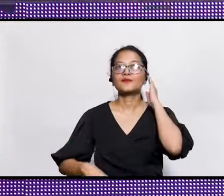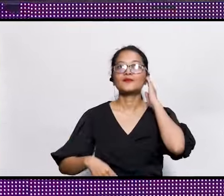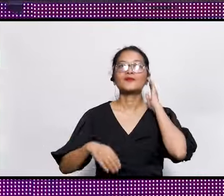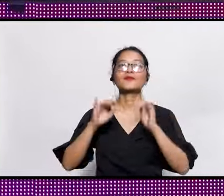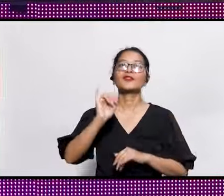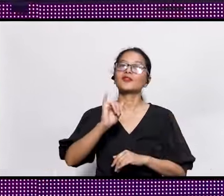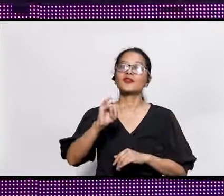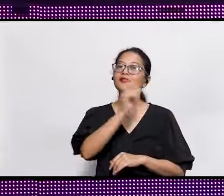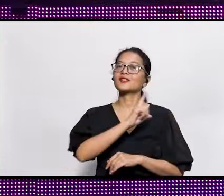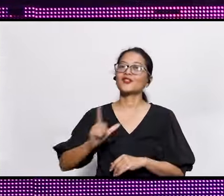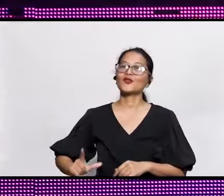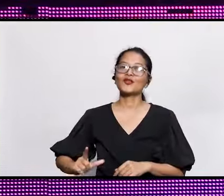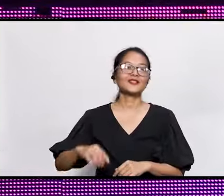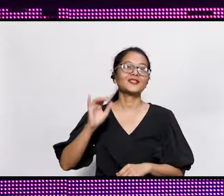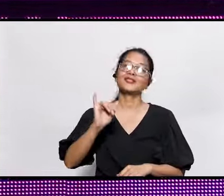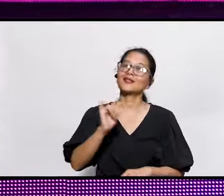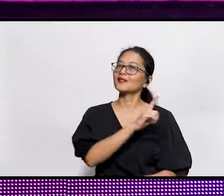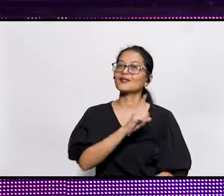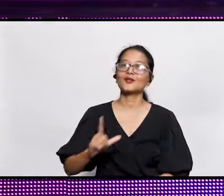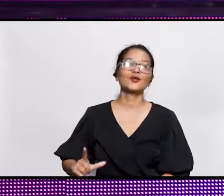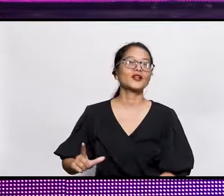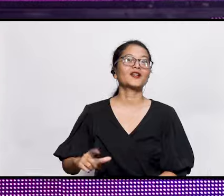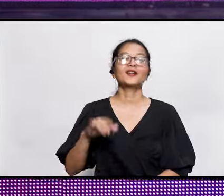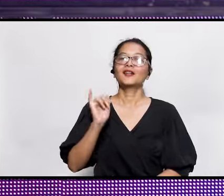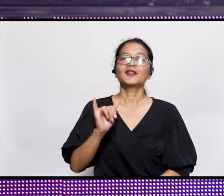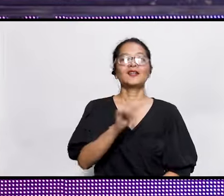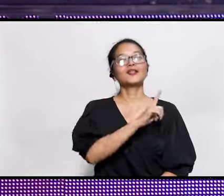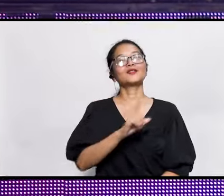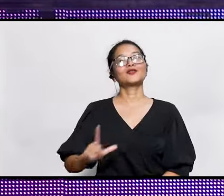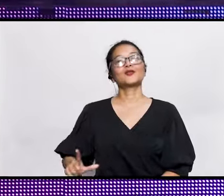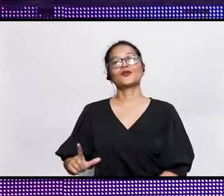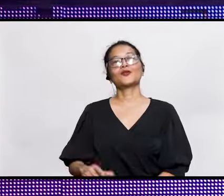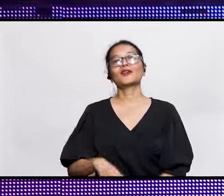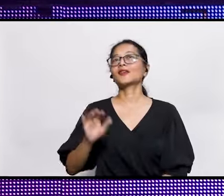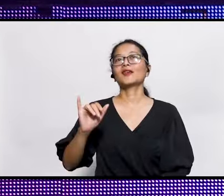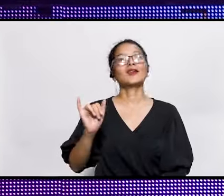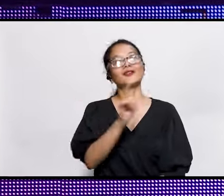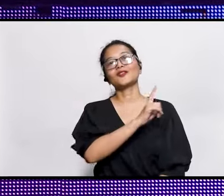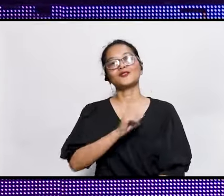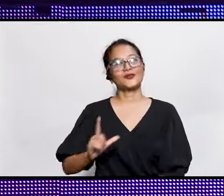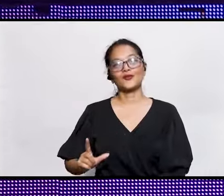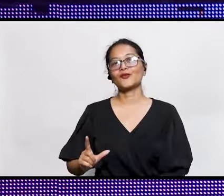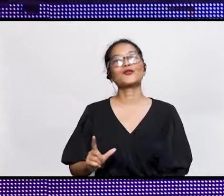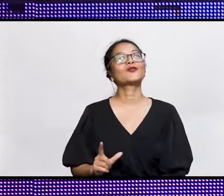Yes Lord Yes Lord Oh yes